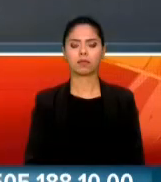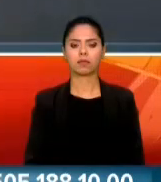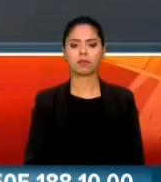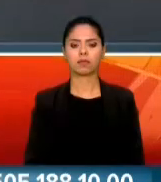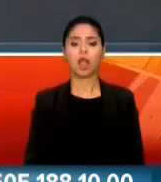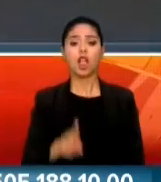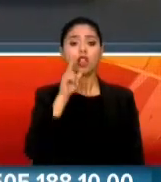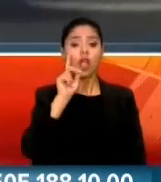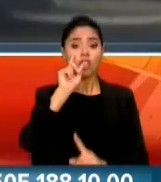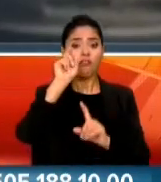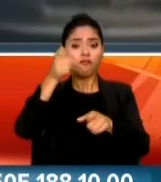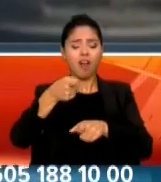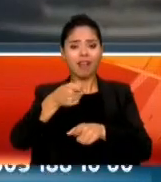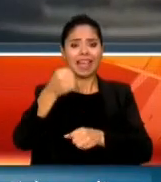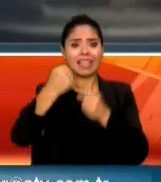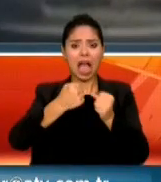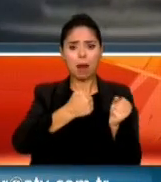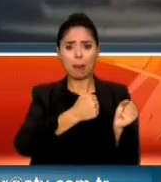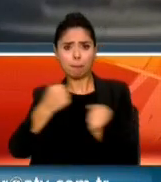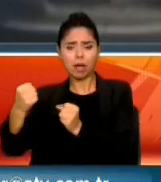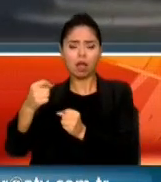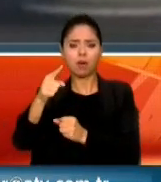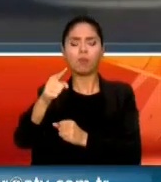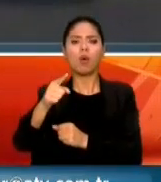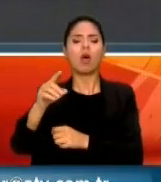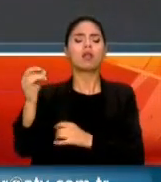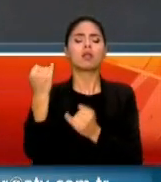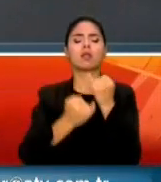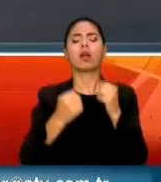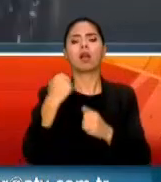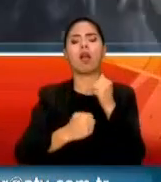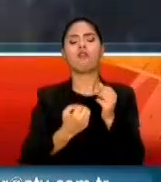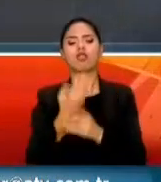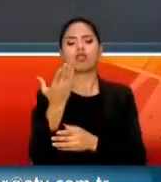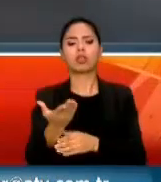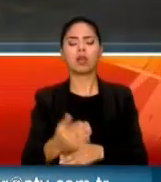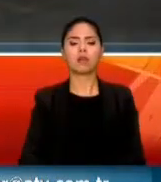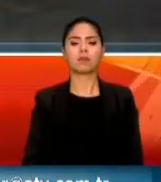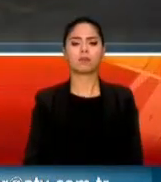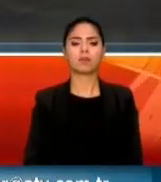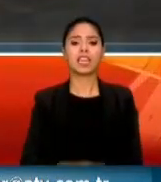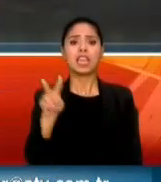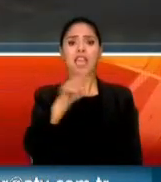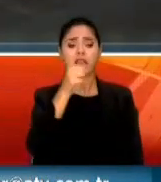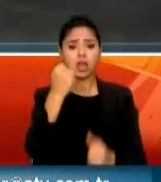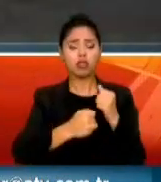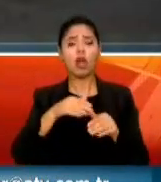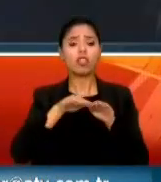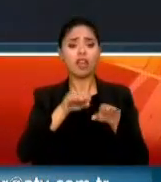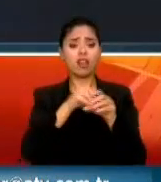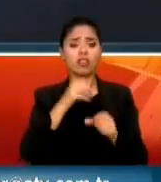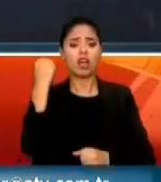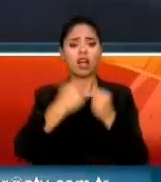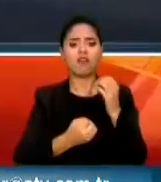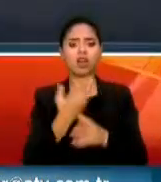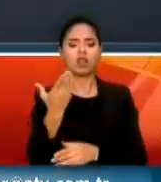Son anda fark edip direksiyonu kırdı ancak bu hamle gerginliğin de başlangıcı oldu. İki sürücü trafikte birbirine girdi.